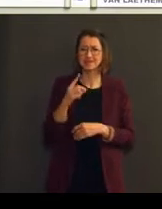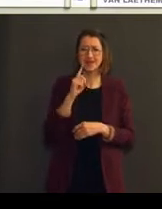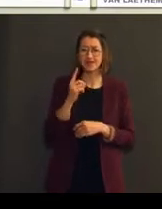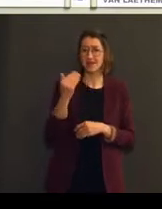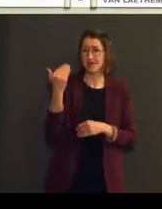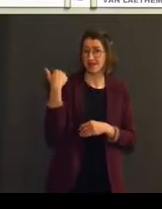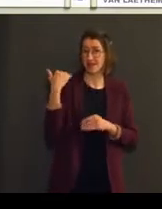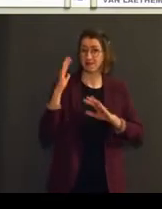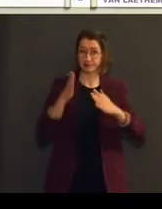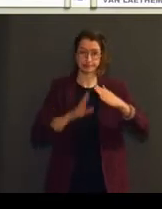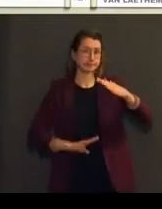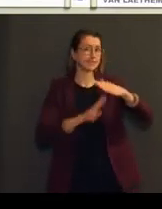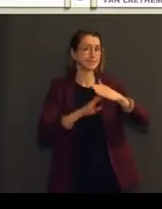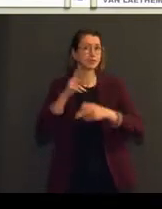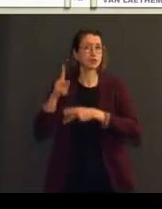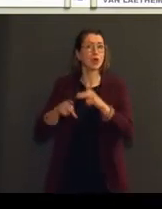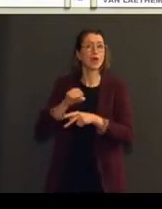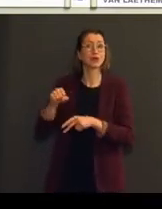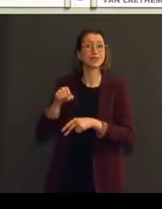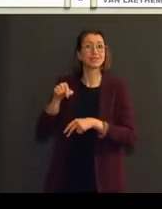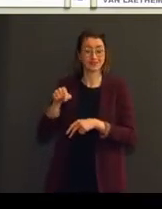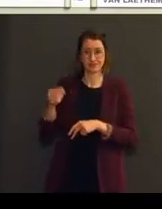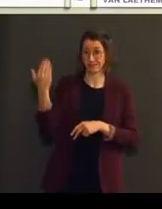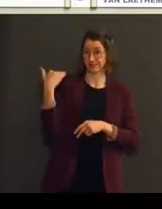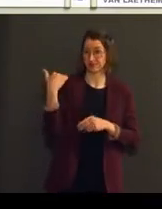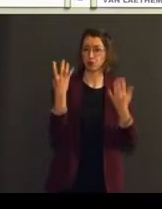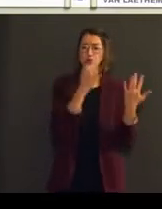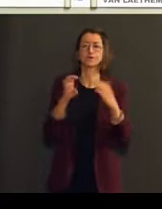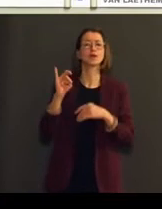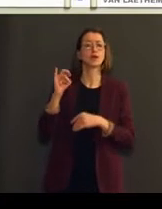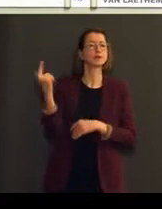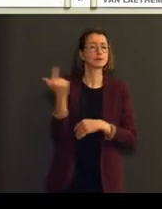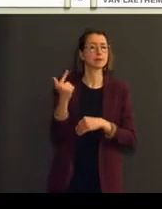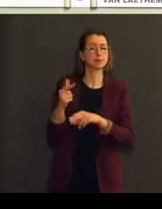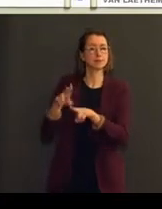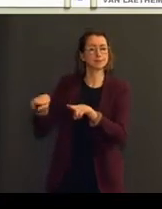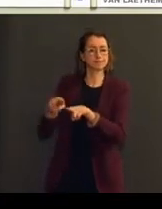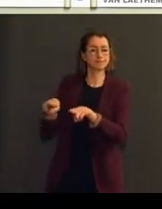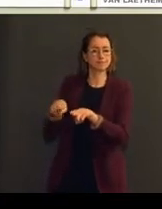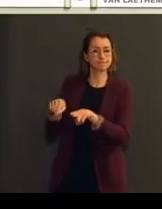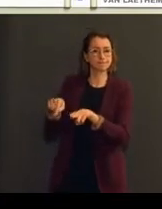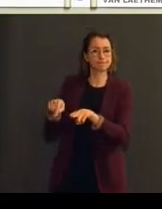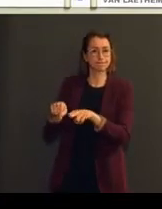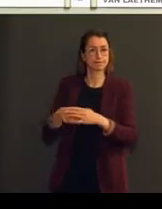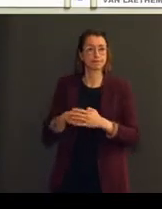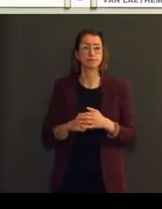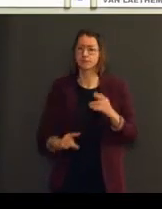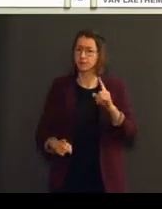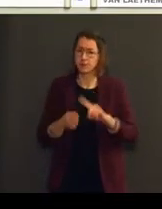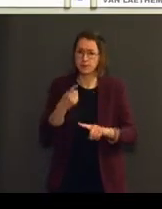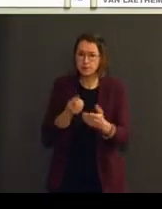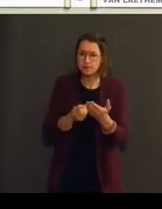de 947 patients hospitalisés à ce niveau-là. Et je pense qu'il est important de souligner qu'il faut